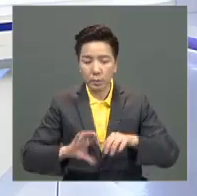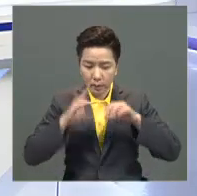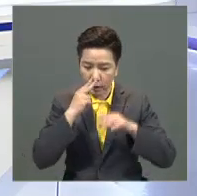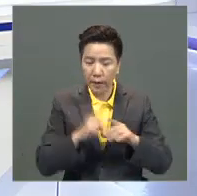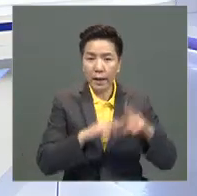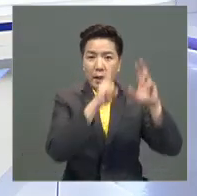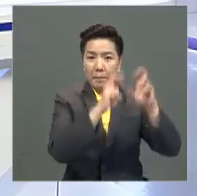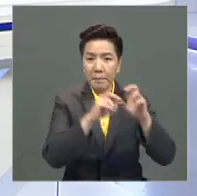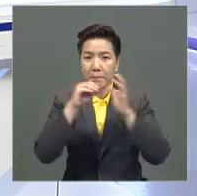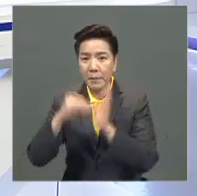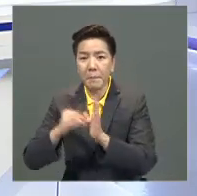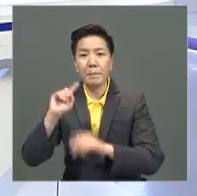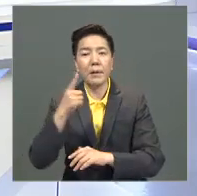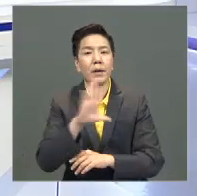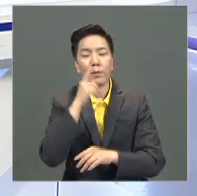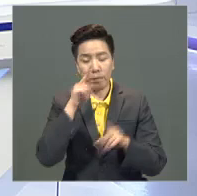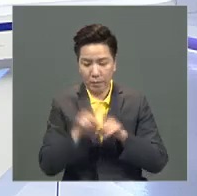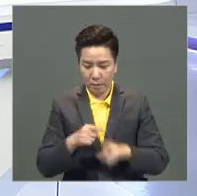อะได้เดี๋ยวค่อยมาคุยกันน่ะต้องนะคะค่ะก็เตรียมพร้อมไว้นะคะแล้วอย่าลืมไปเอาตังค์ด้วยครับโหลดแอพพลิเคชั่นเป๋าตังค์ก่อนหน้านี้ใครที่เคยรับสิทธิ์ต่อหนูสินทรัพย์คล้ายๆนะคะก็อยากจะลบทิ้งเขาว่ายังมีอีกหลายโครงการต่อไปจะได้ไม่ต้องมาโหลดApp